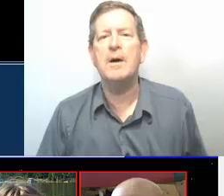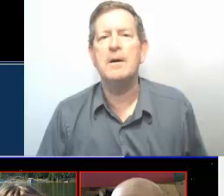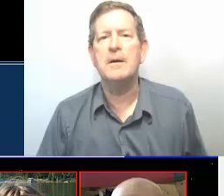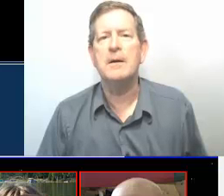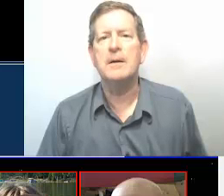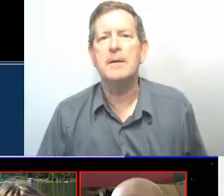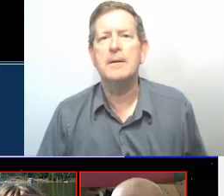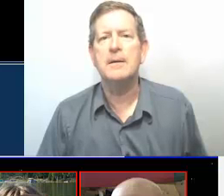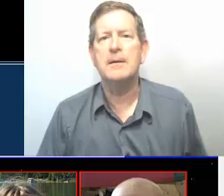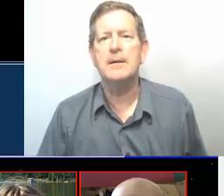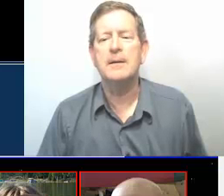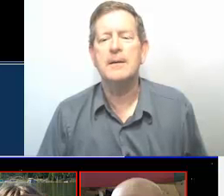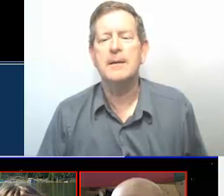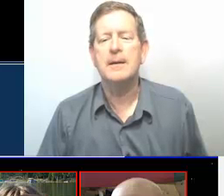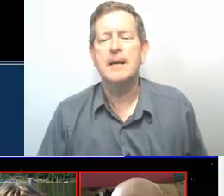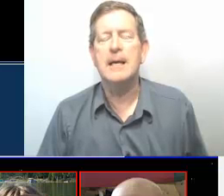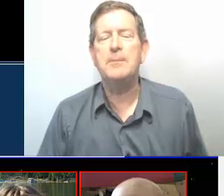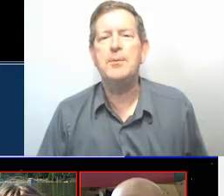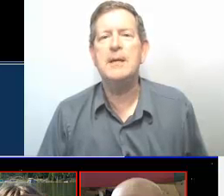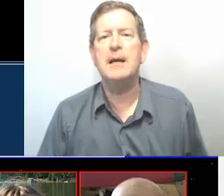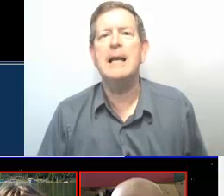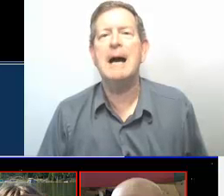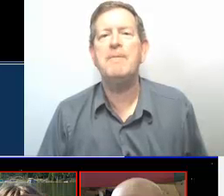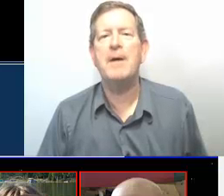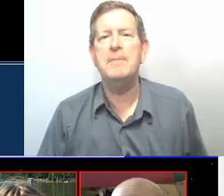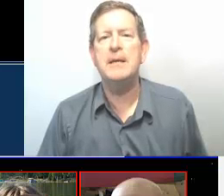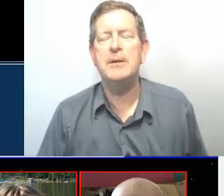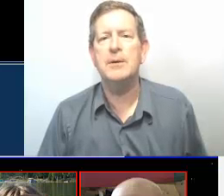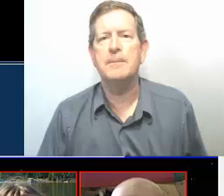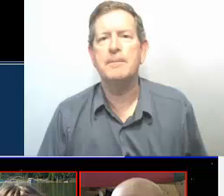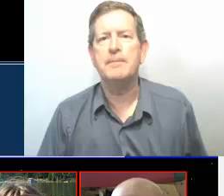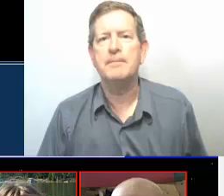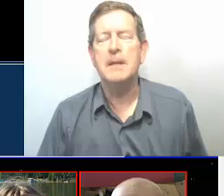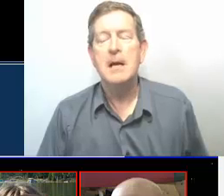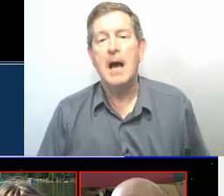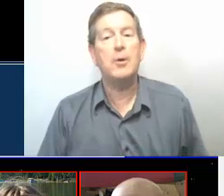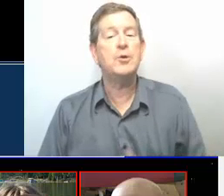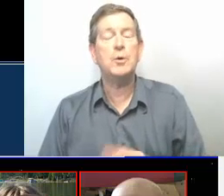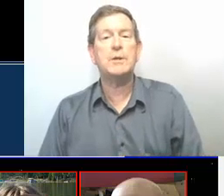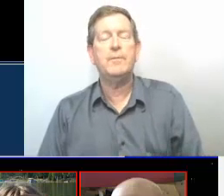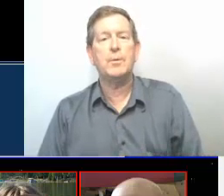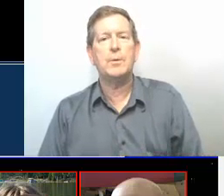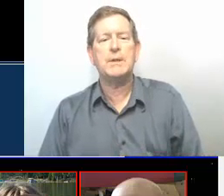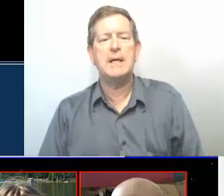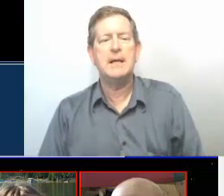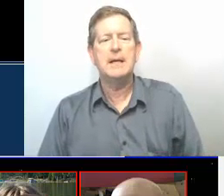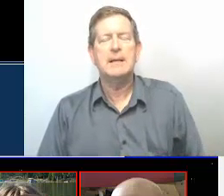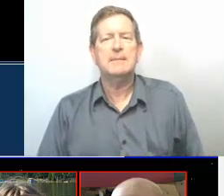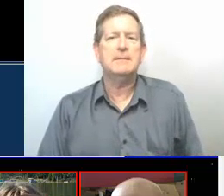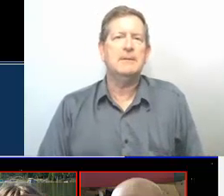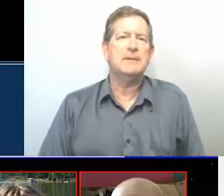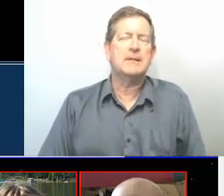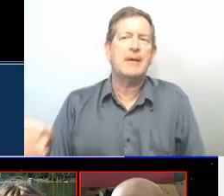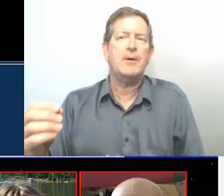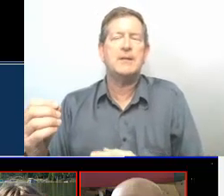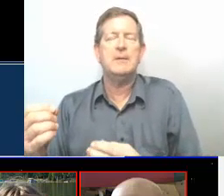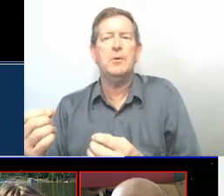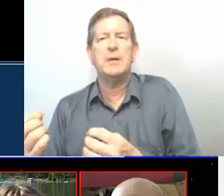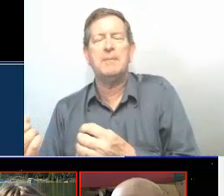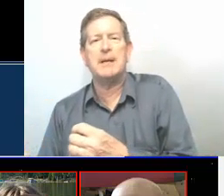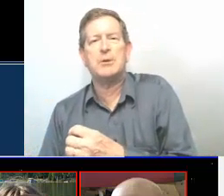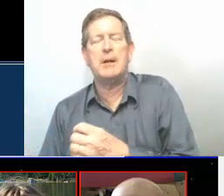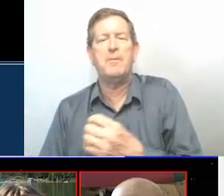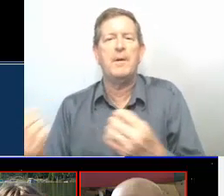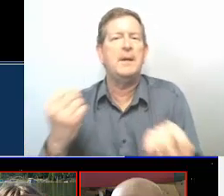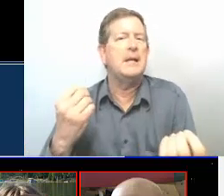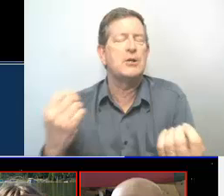les enfants, et puis la famille. Alors une chose qu'il faut noter, savoir si un